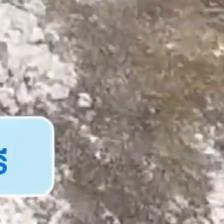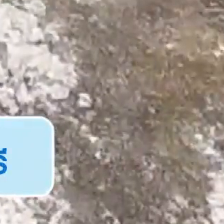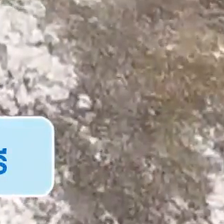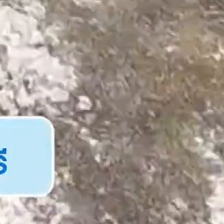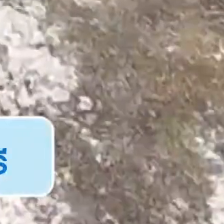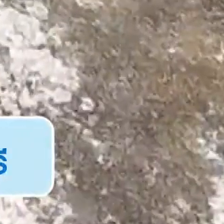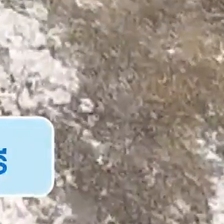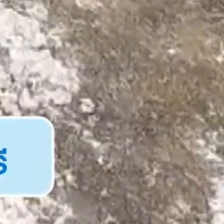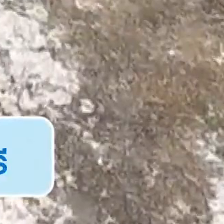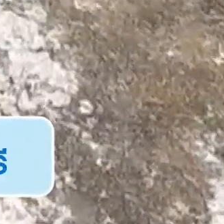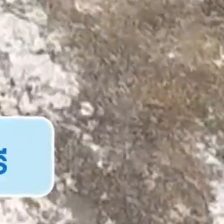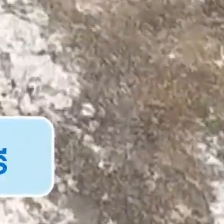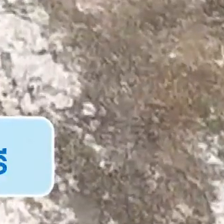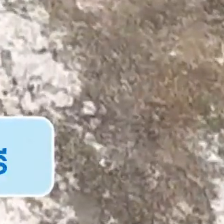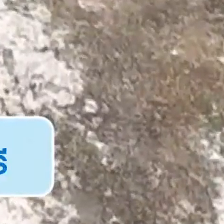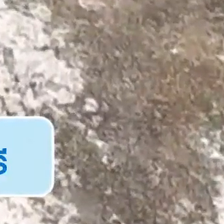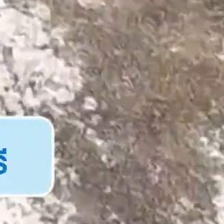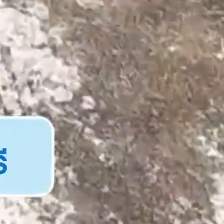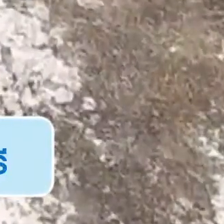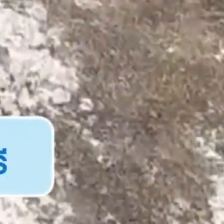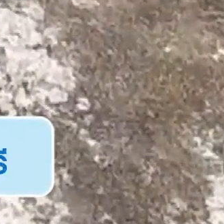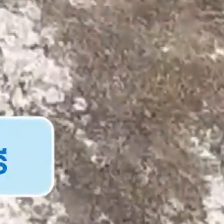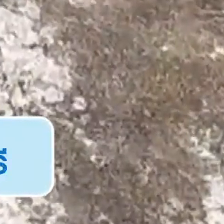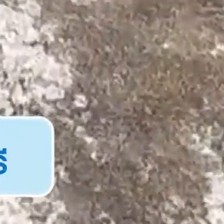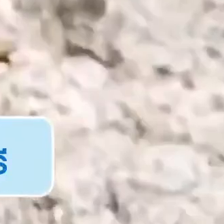คนให้ความสนใจสั่งซื้อ CF กันมาต่อเนื่อง